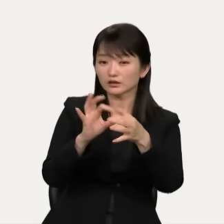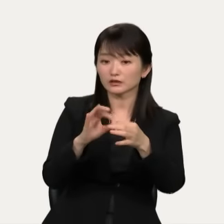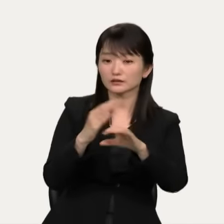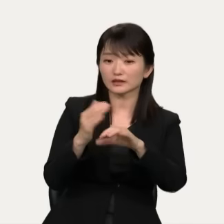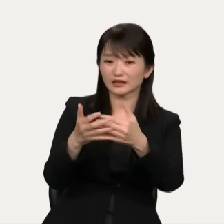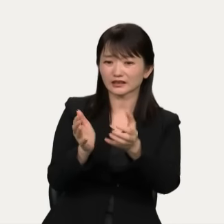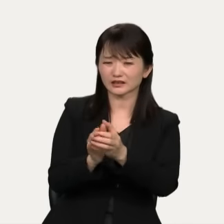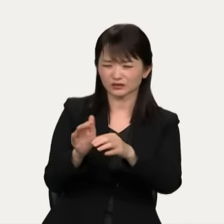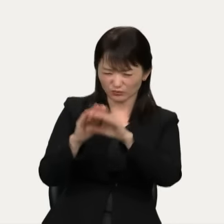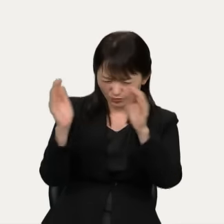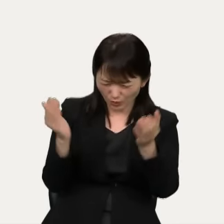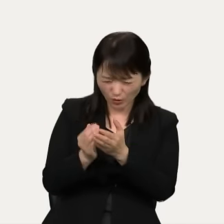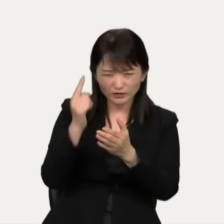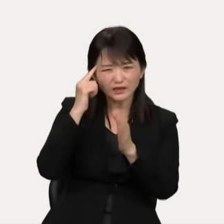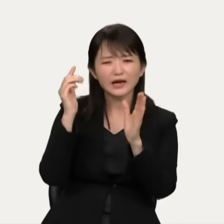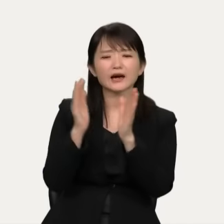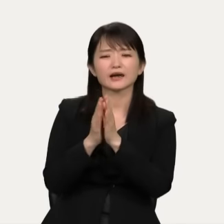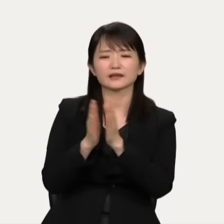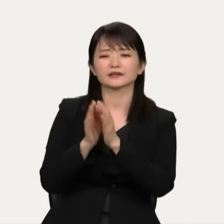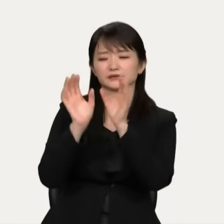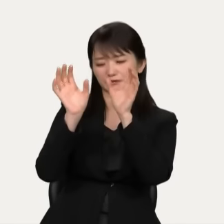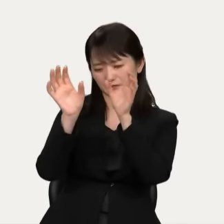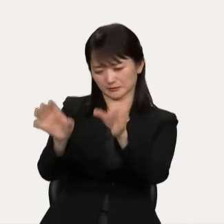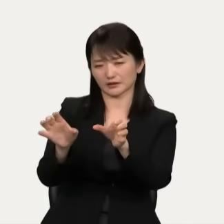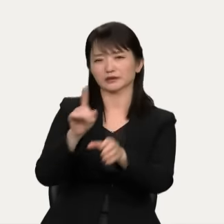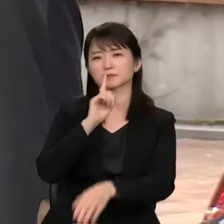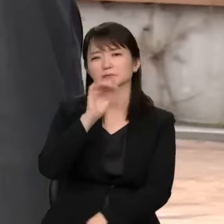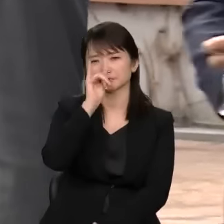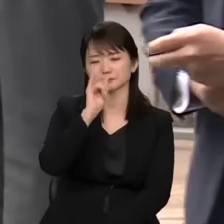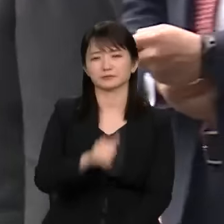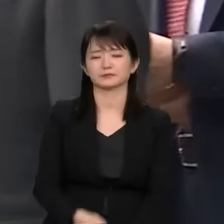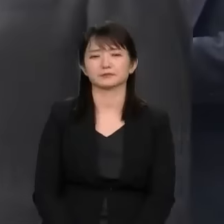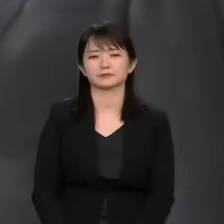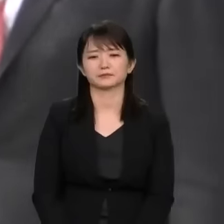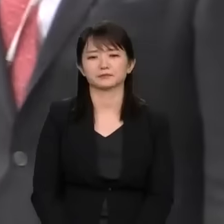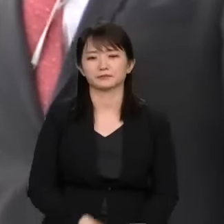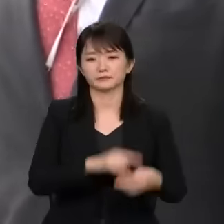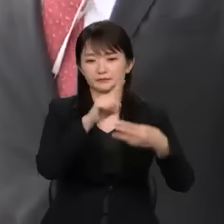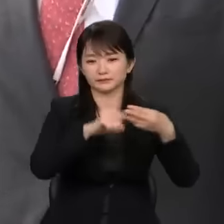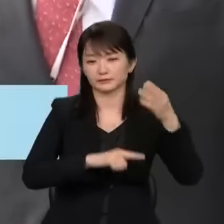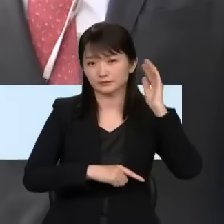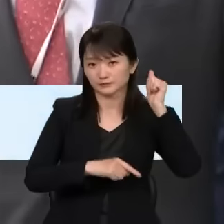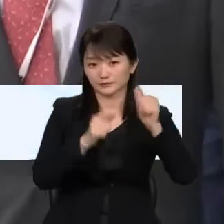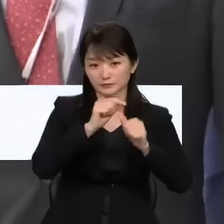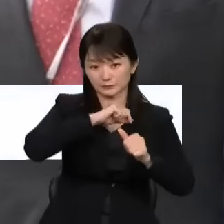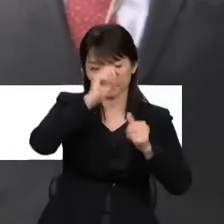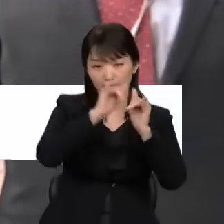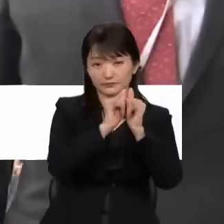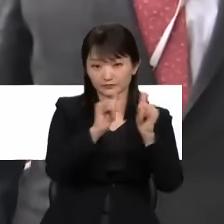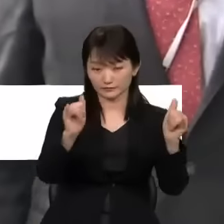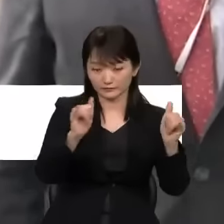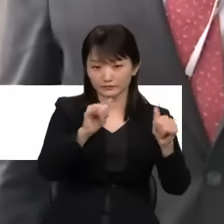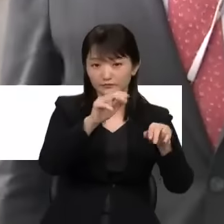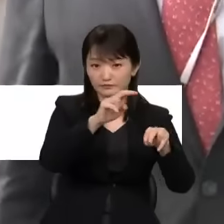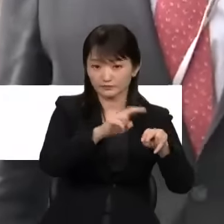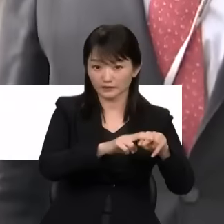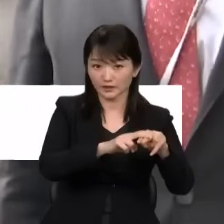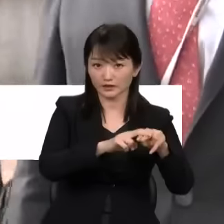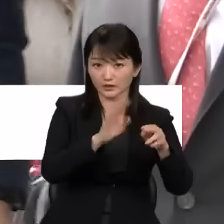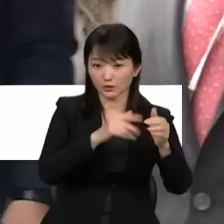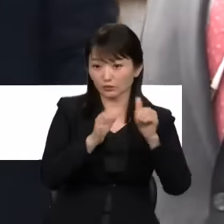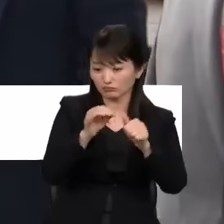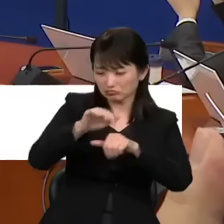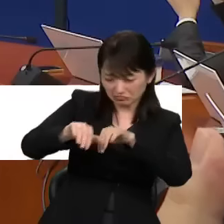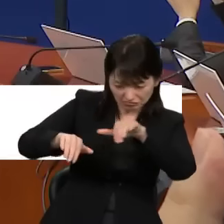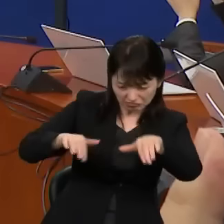다 알아서 할 거다라고 말하는 내용이 더 있다고 주장했습니다. 윤 대통령이 당선인 신분으로 공천에 개입했다는 의혹을 부인한